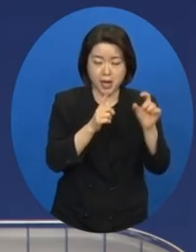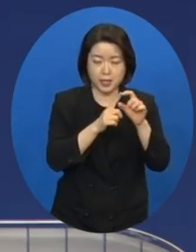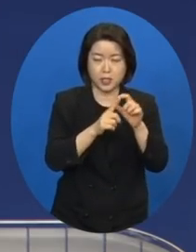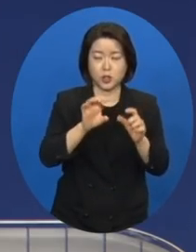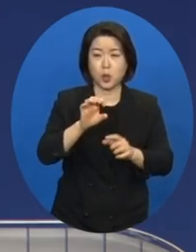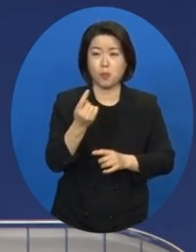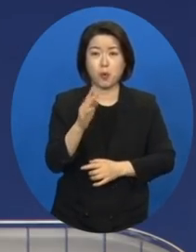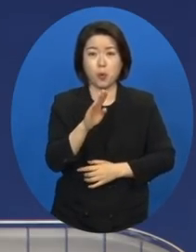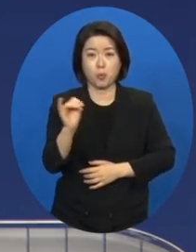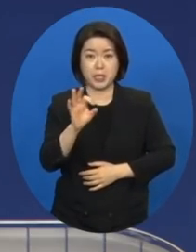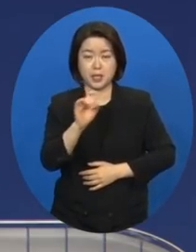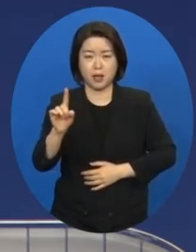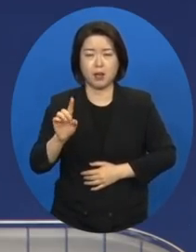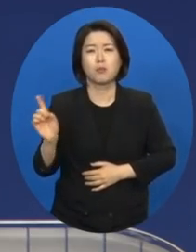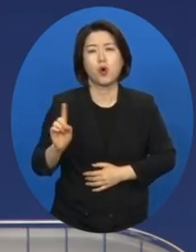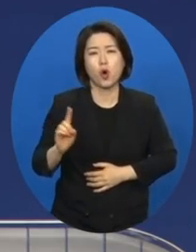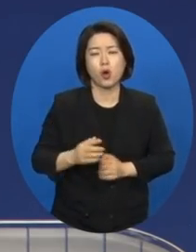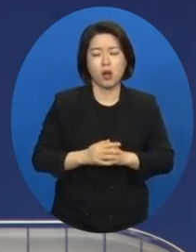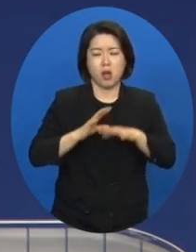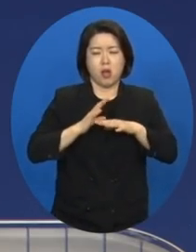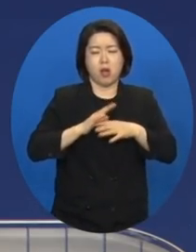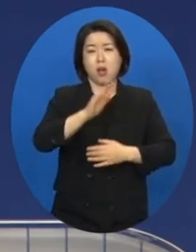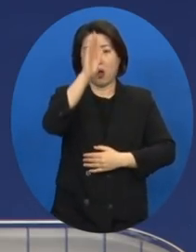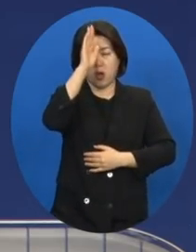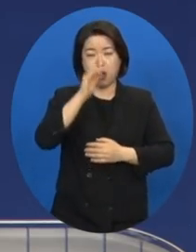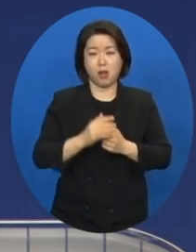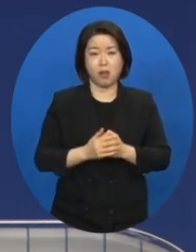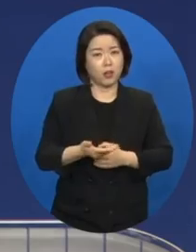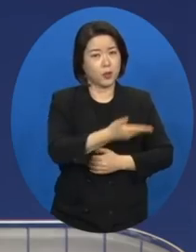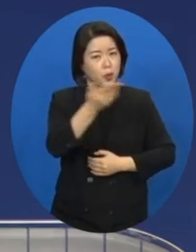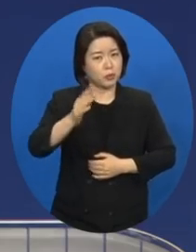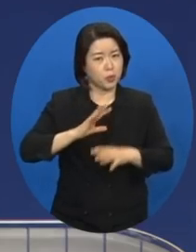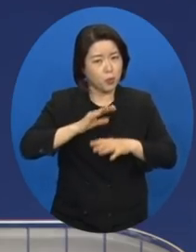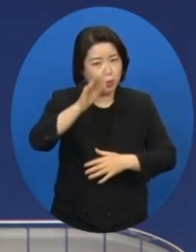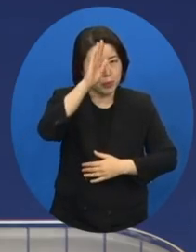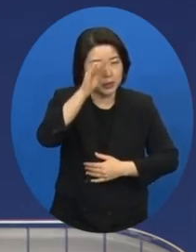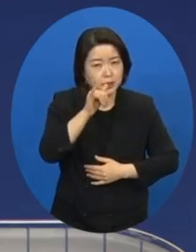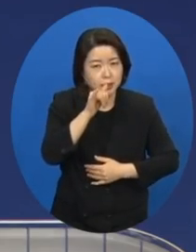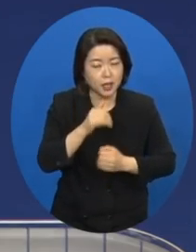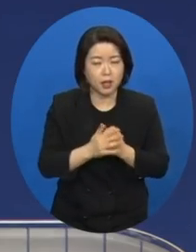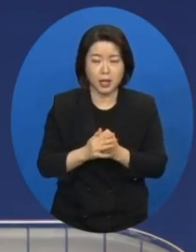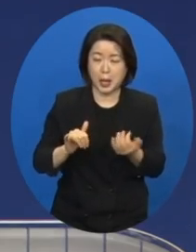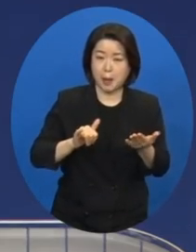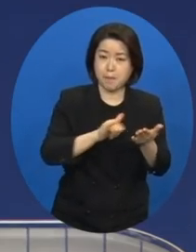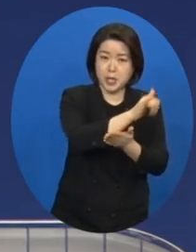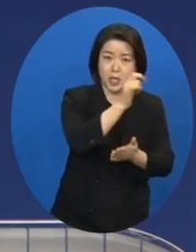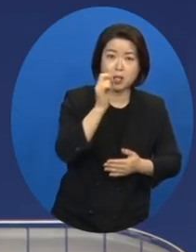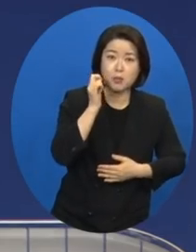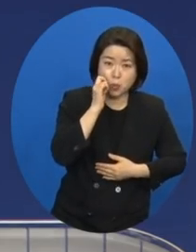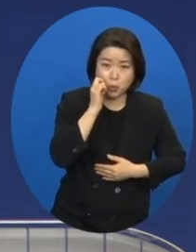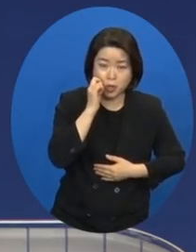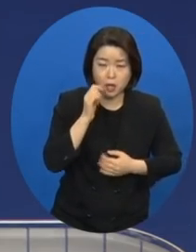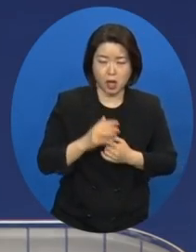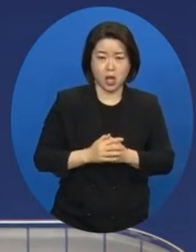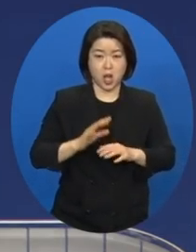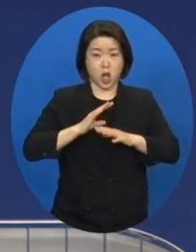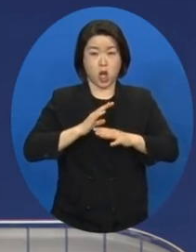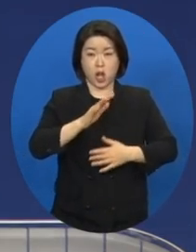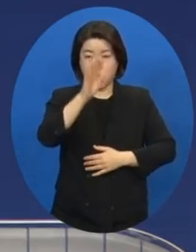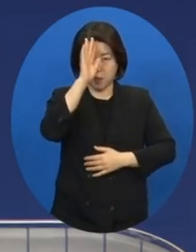있습니다. 공포증입니다. 여러분들에게 혹시 공포증이 있으십니까? 비행기를 못하시는 분들 비행기 공포증이 있죠.